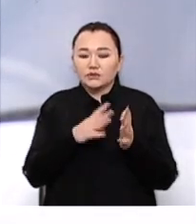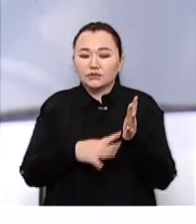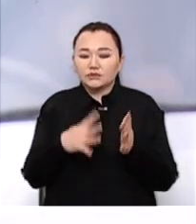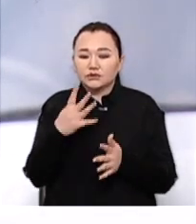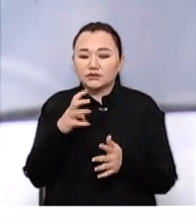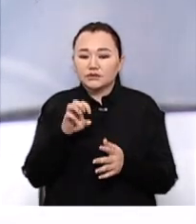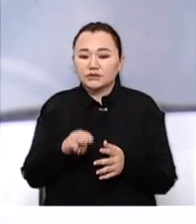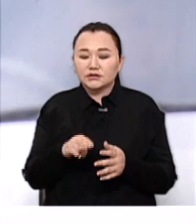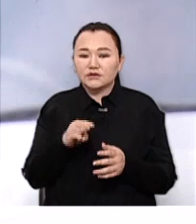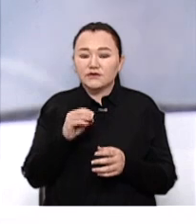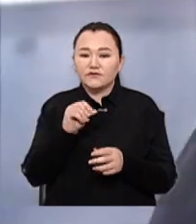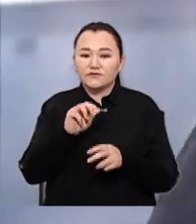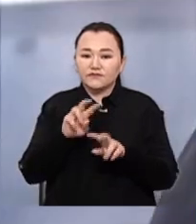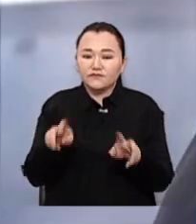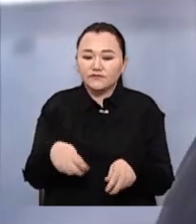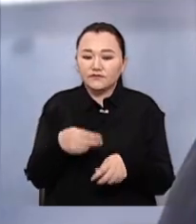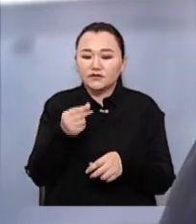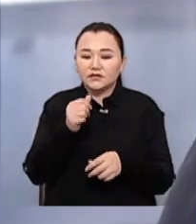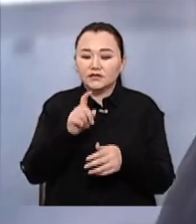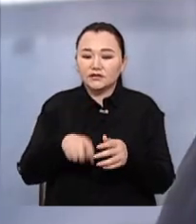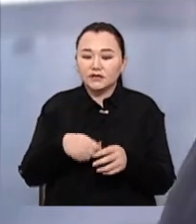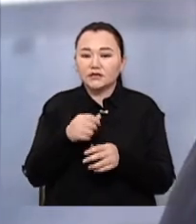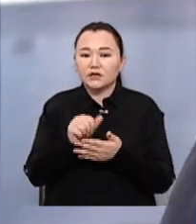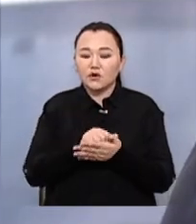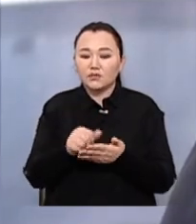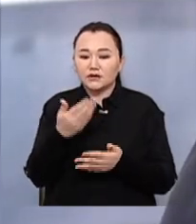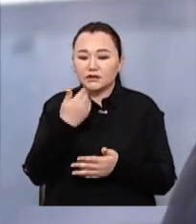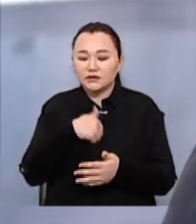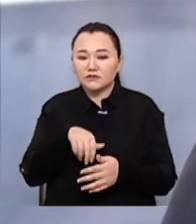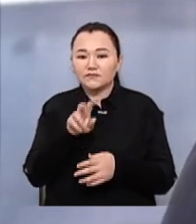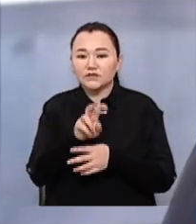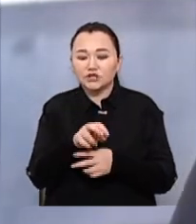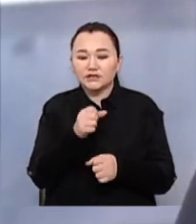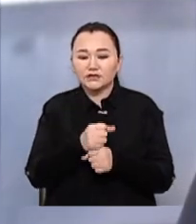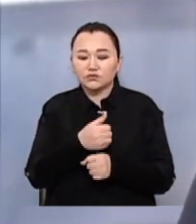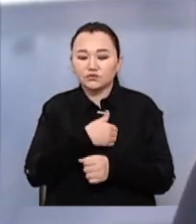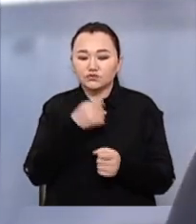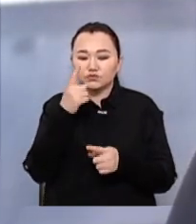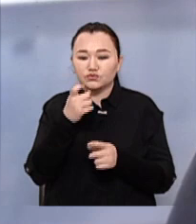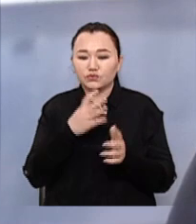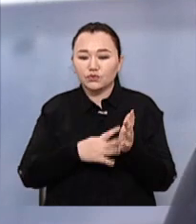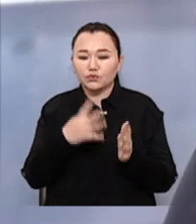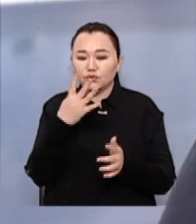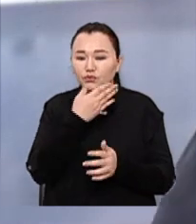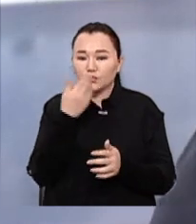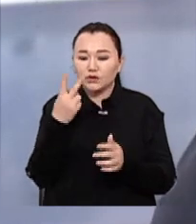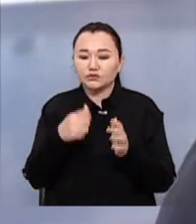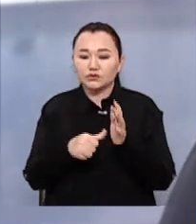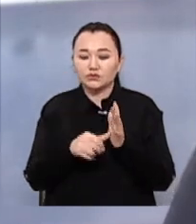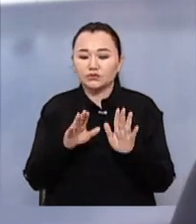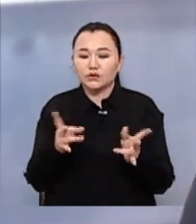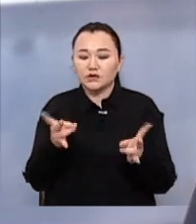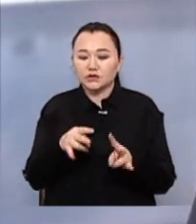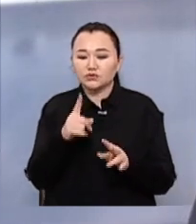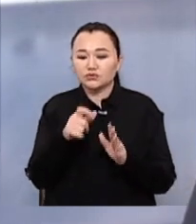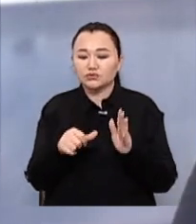194-ші бап вымогательство. Скрытие жасау үшін документтерді алуға барғанда 194 жоқ, тек 106 ғана қалған.